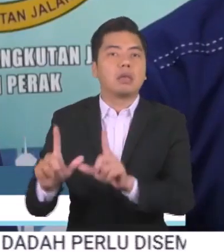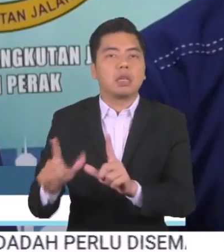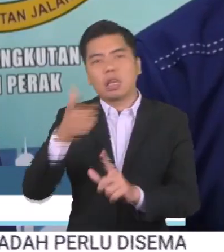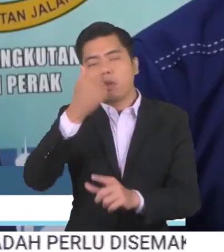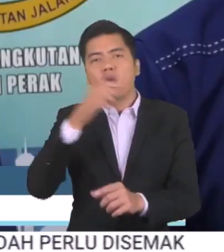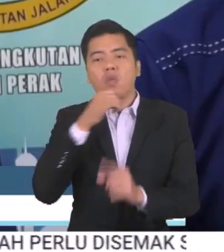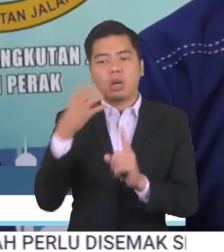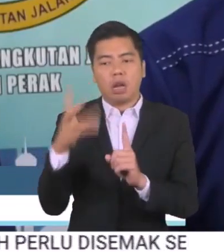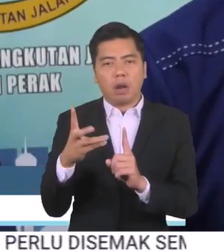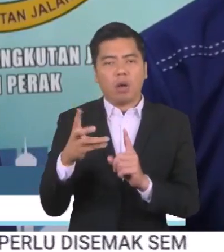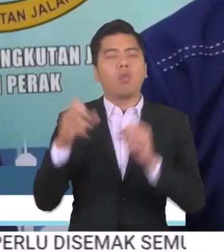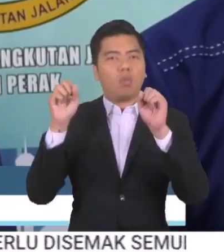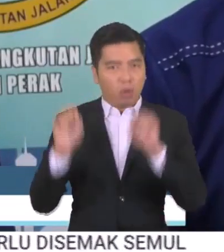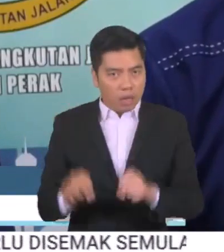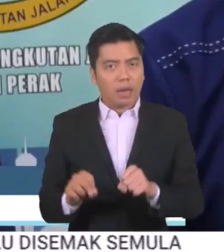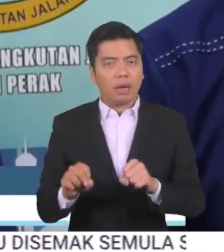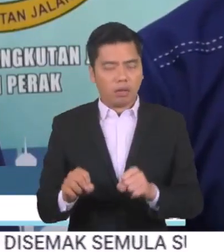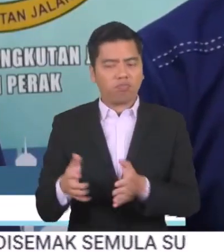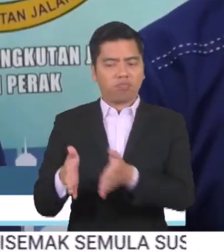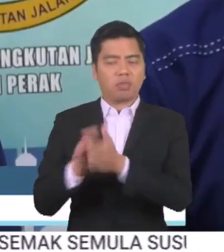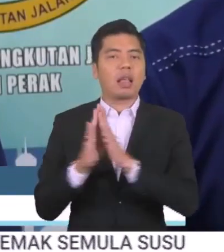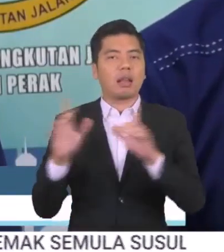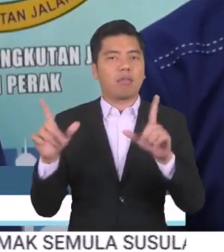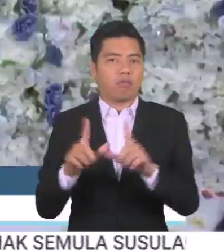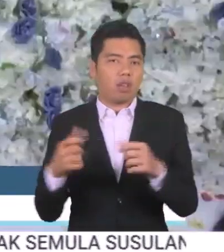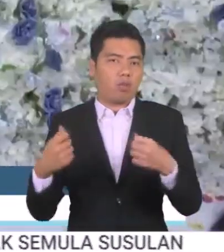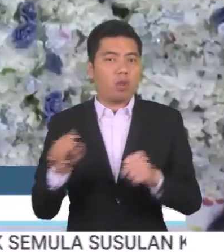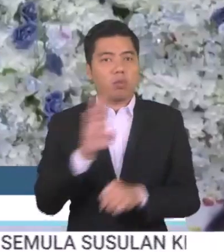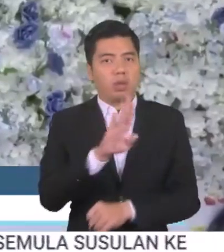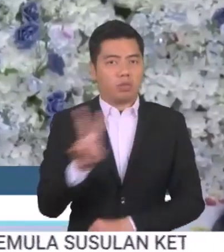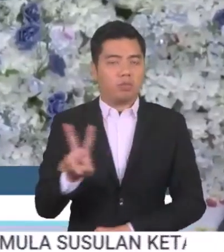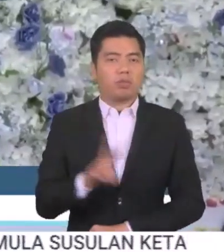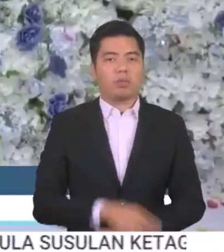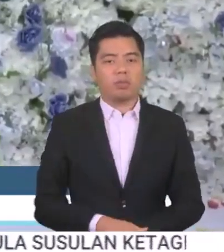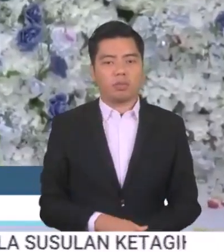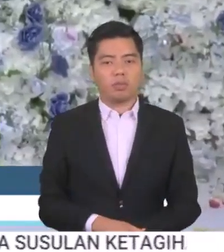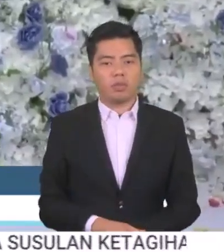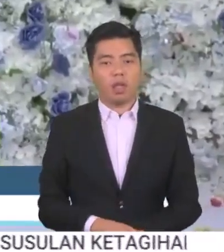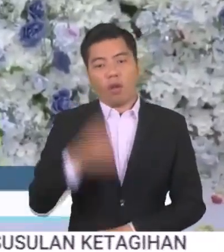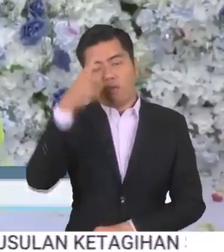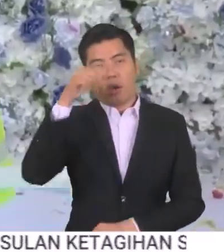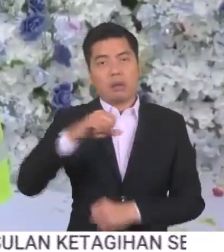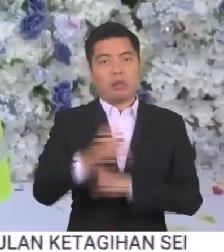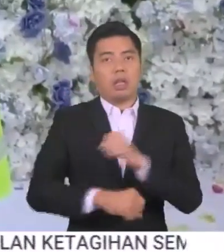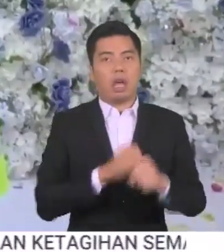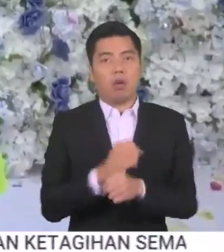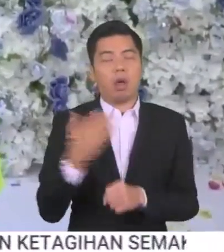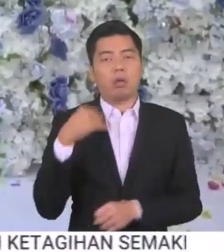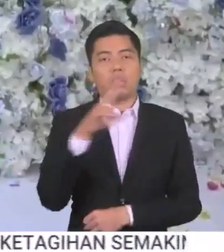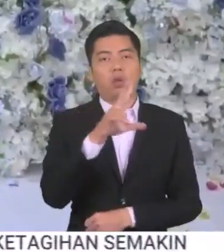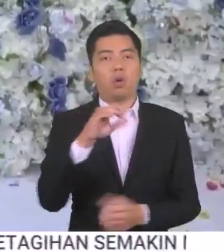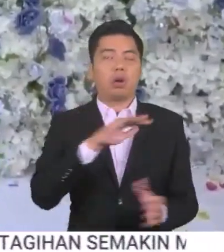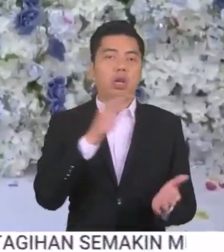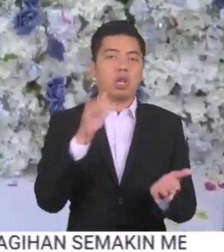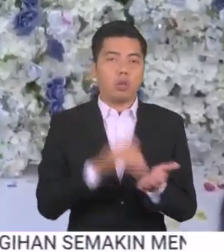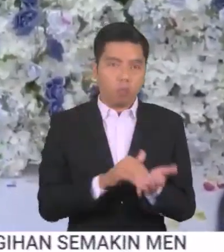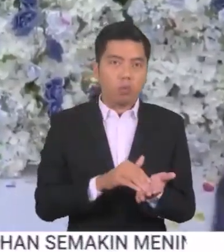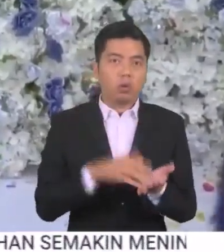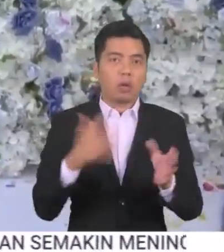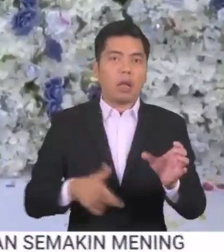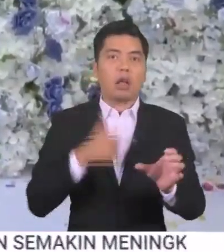umur 16 tahun dah boleh untuk mengambil lesen memandu B2. Untuk tahun ini, seramai 30,000 peserta